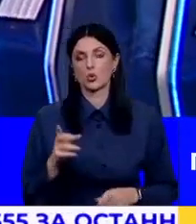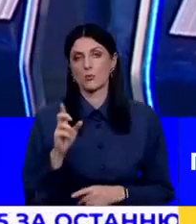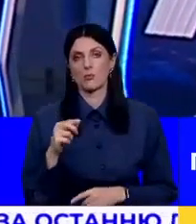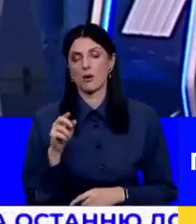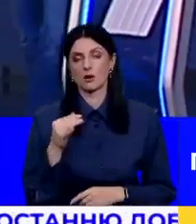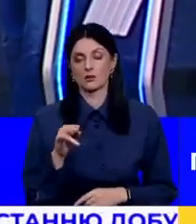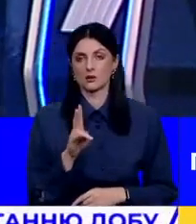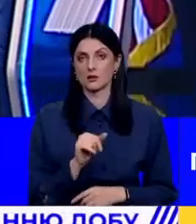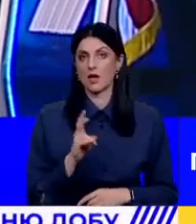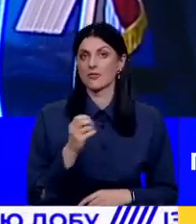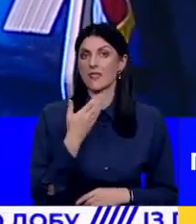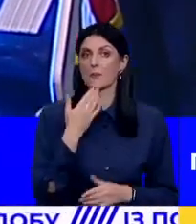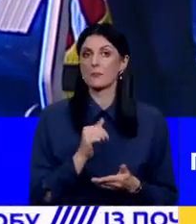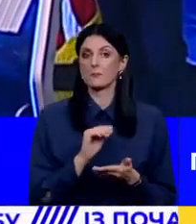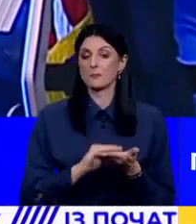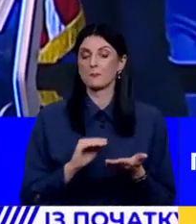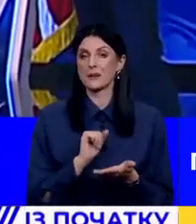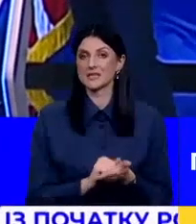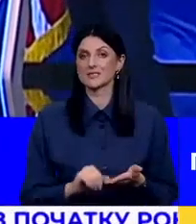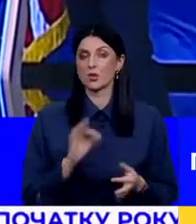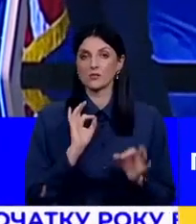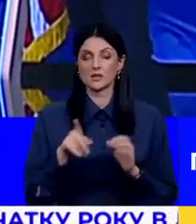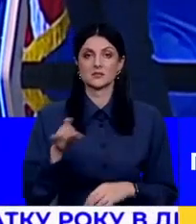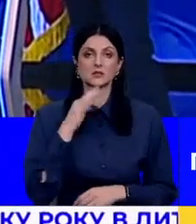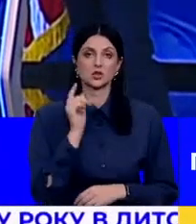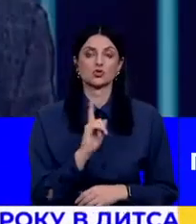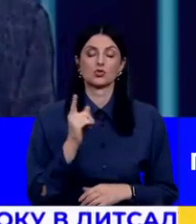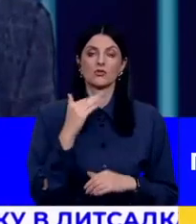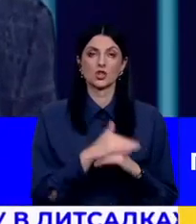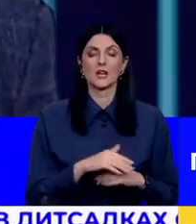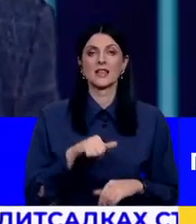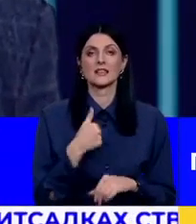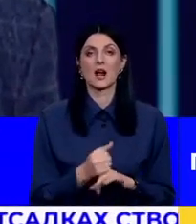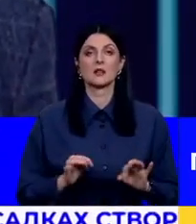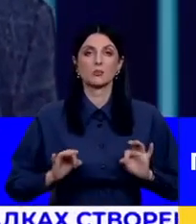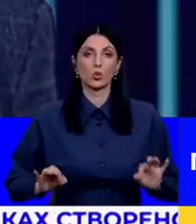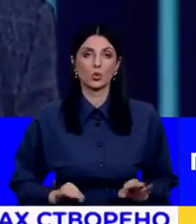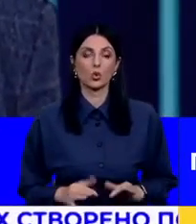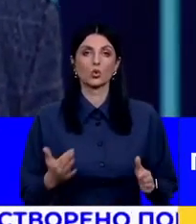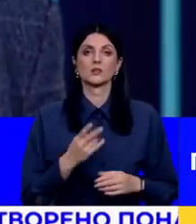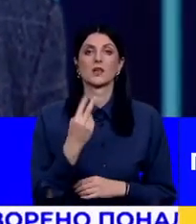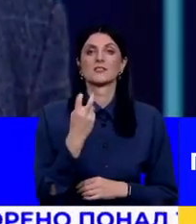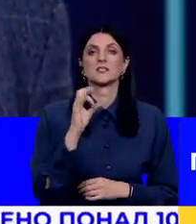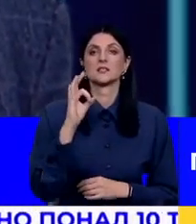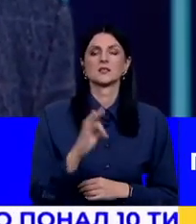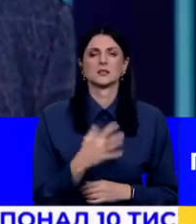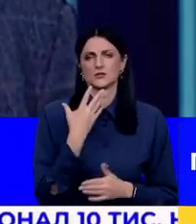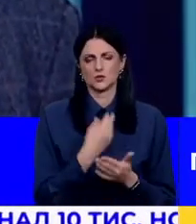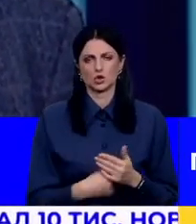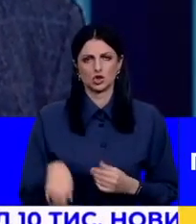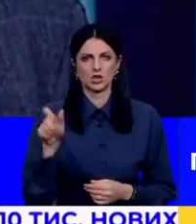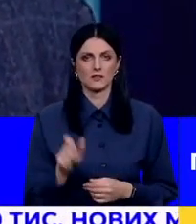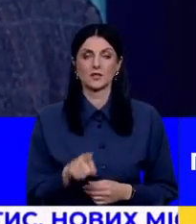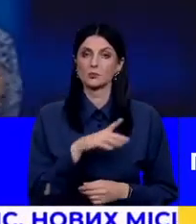на прес-конференции он сказал, что, насколько ему известно, уже вечером генеральный прокурор, который уже на 200% свой человек, тот